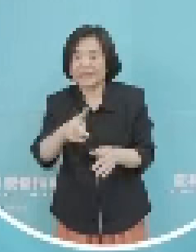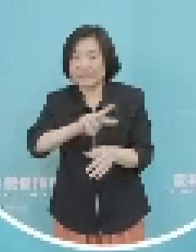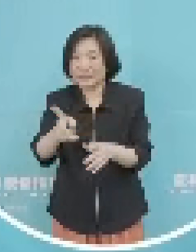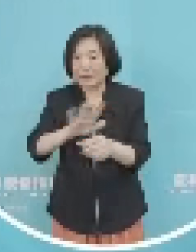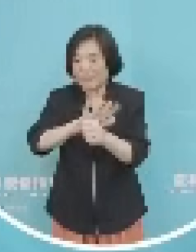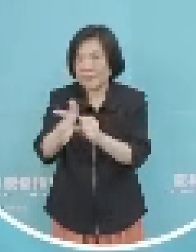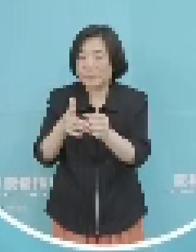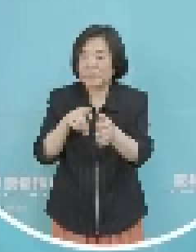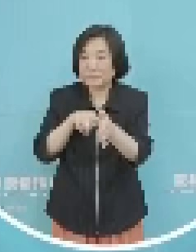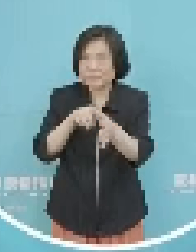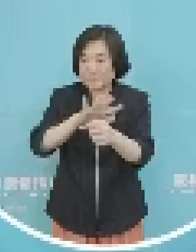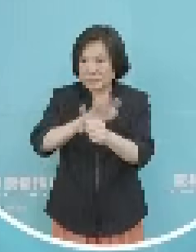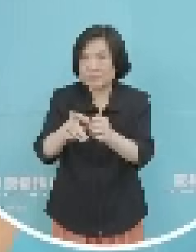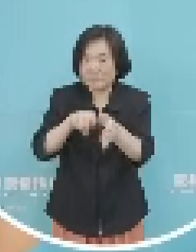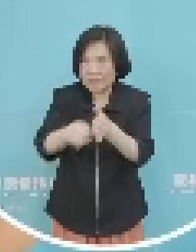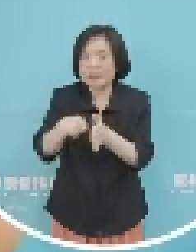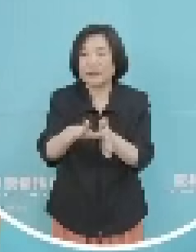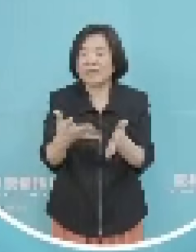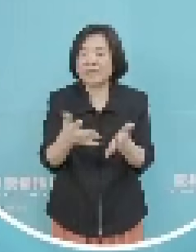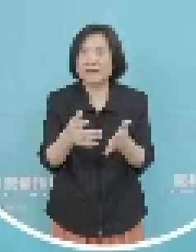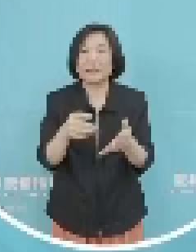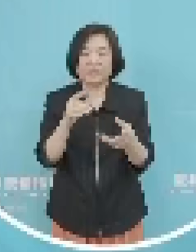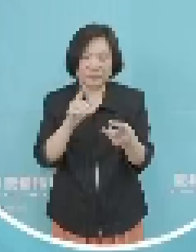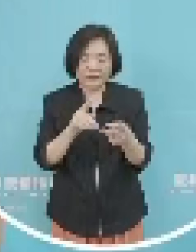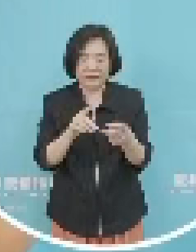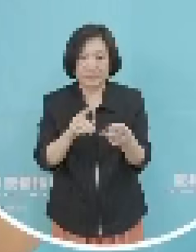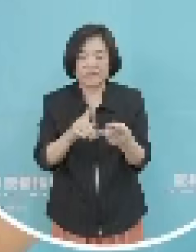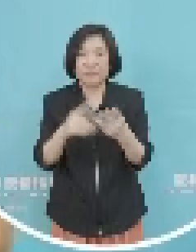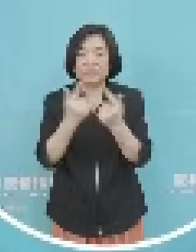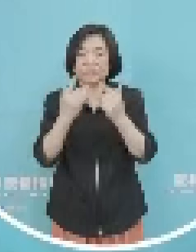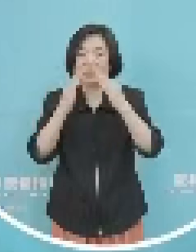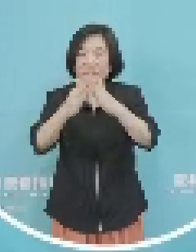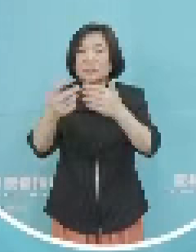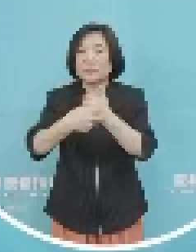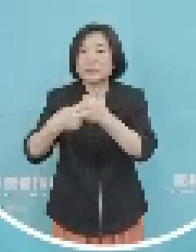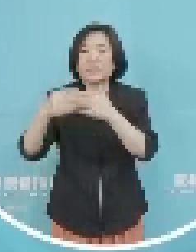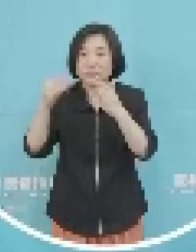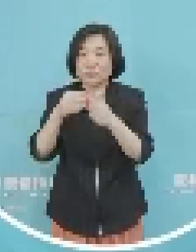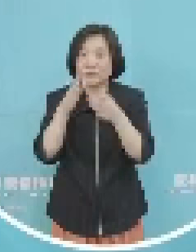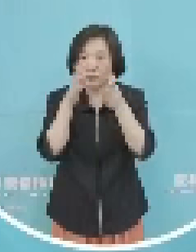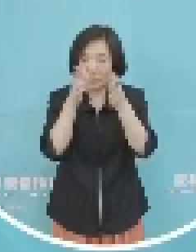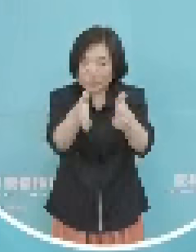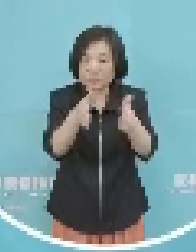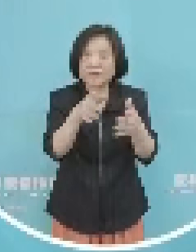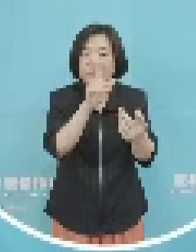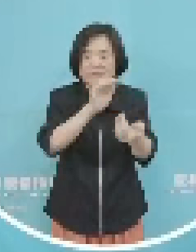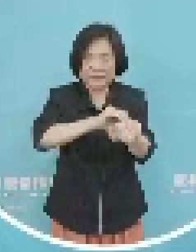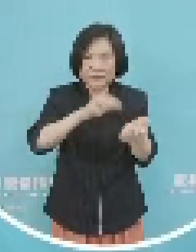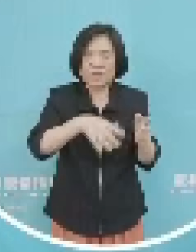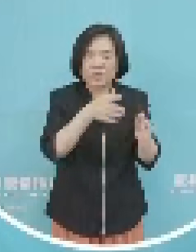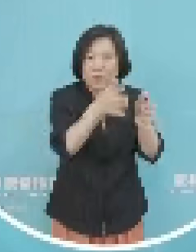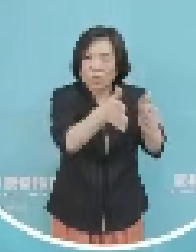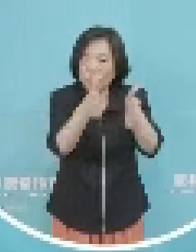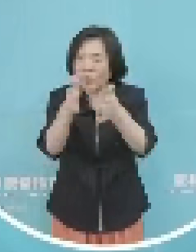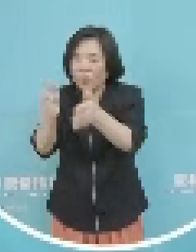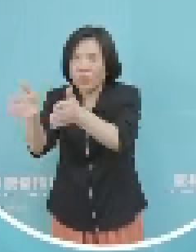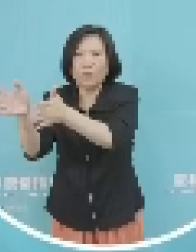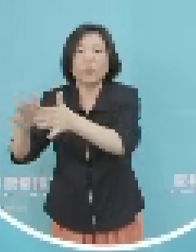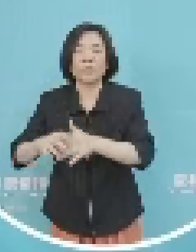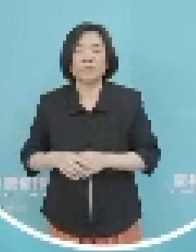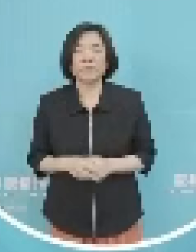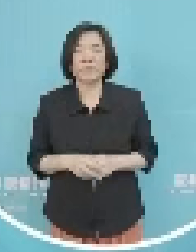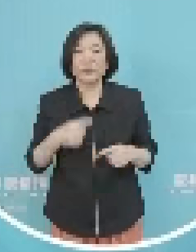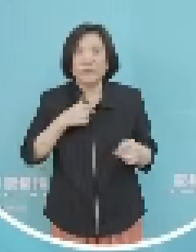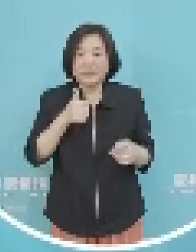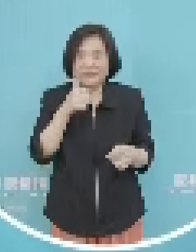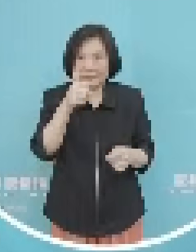再去改装变成这个防疫专责病房，所以是台北市卫生局直接对医院以上哈去记录。那事实上我们也有实